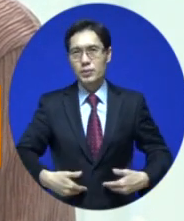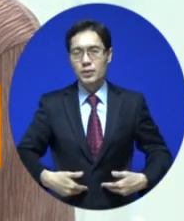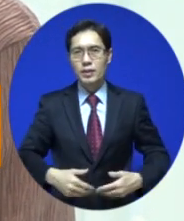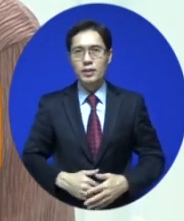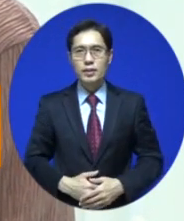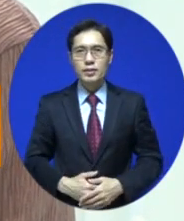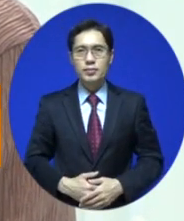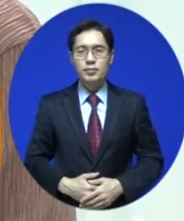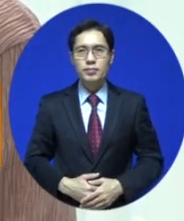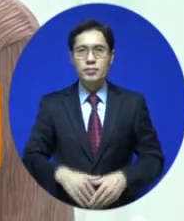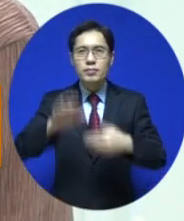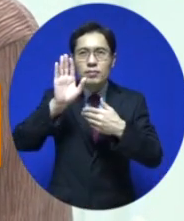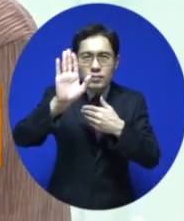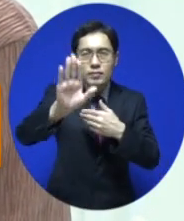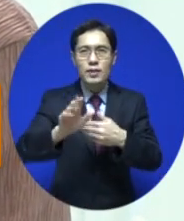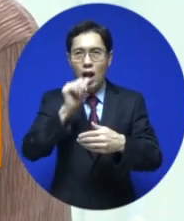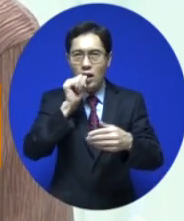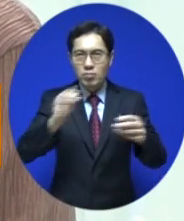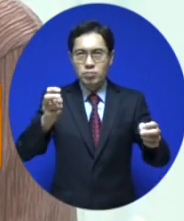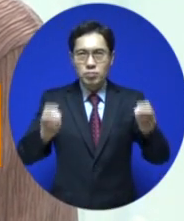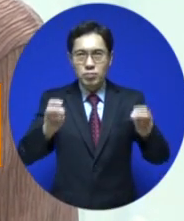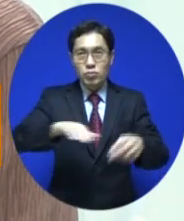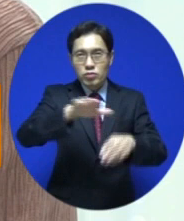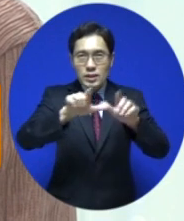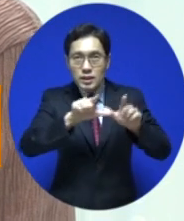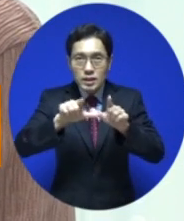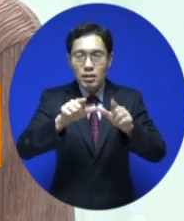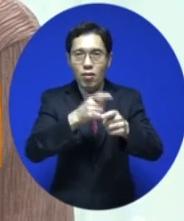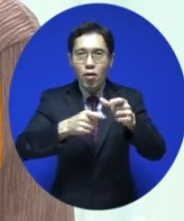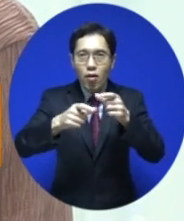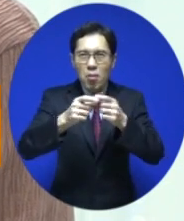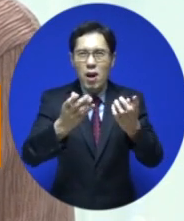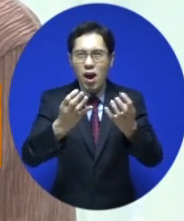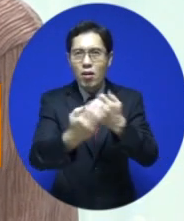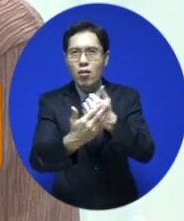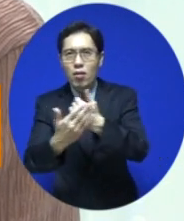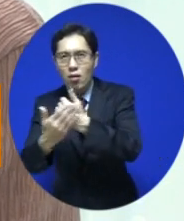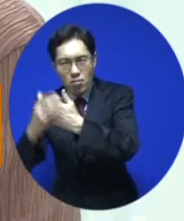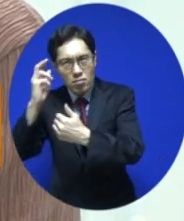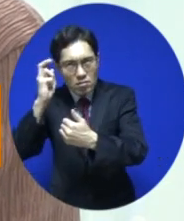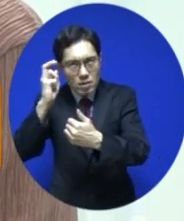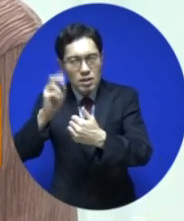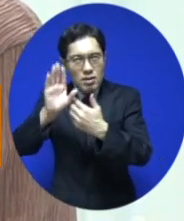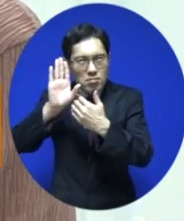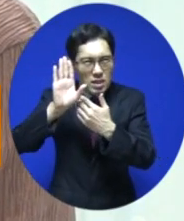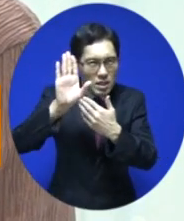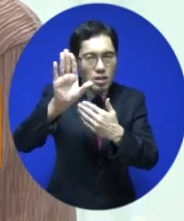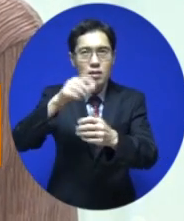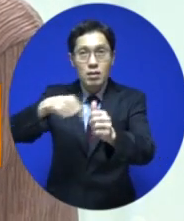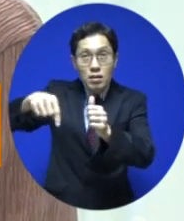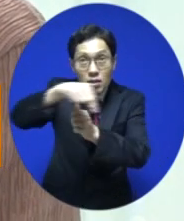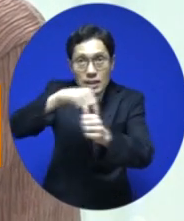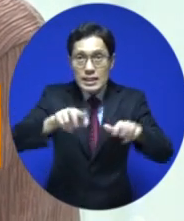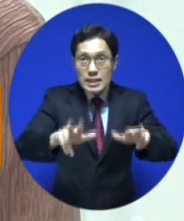있는데 앞으로는 좀 더 로봇이 우리 일상생활에 더 가까이 올 겁니다. 그런 미래 올